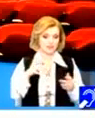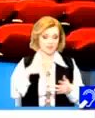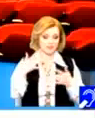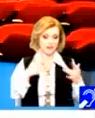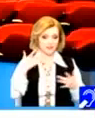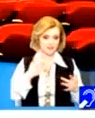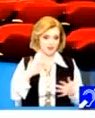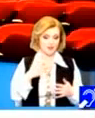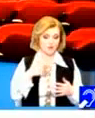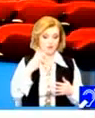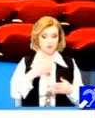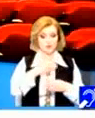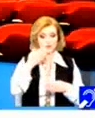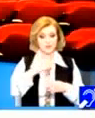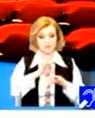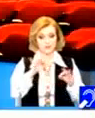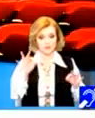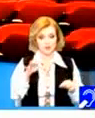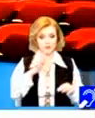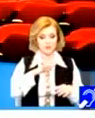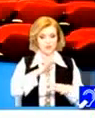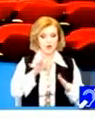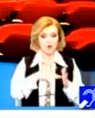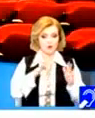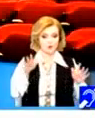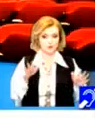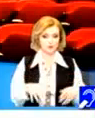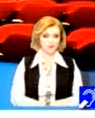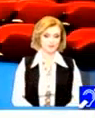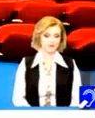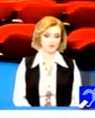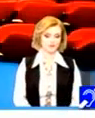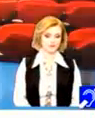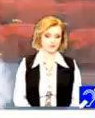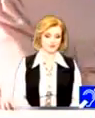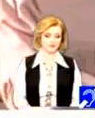Rampa Nistreană. Desfășurat la Soroca, evenimentul a ajuns deja la 19-a ediție.